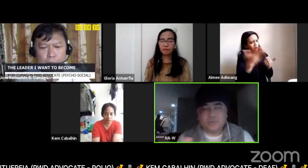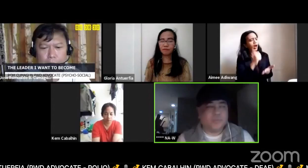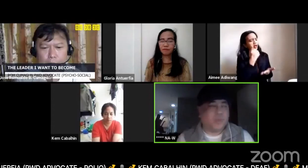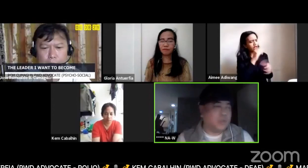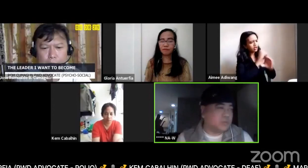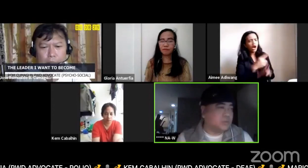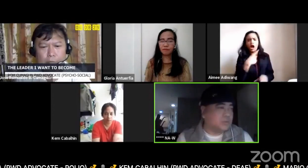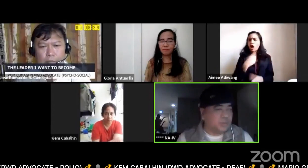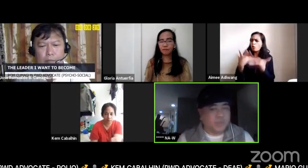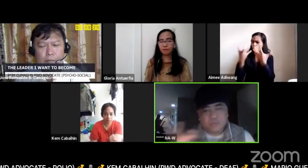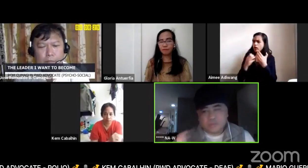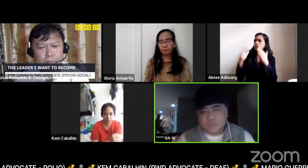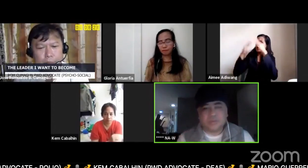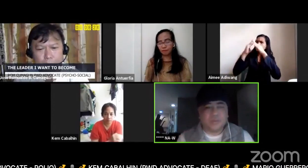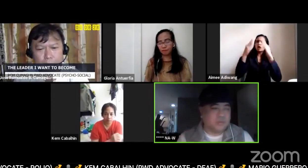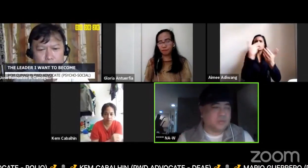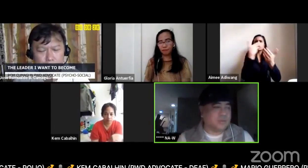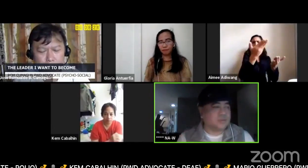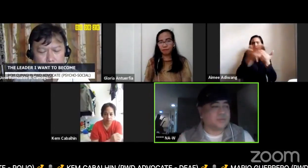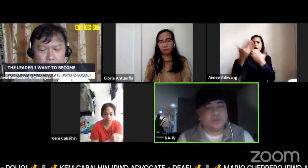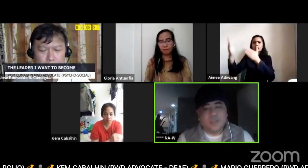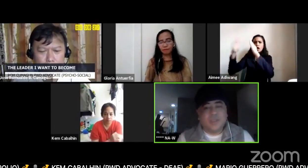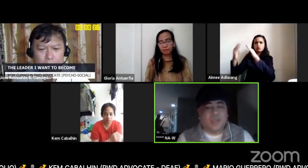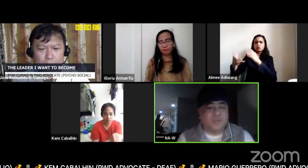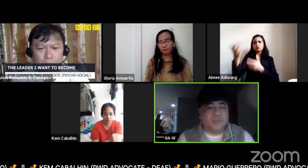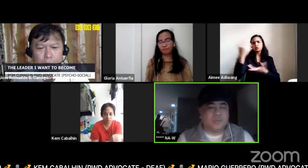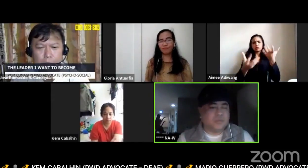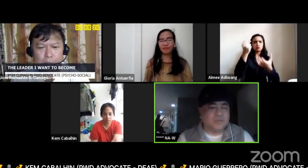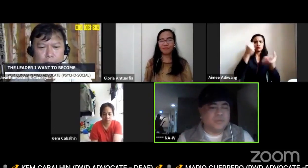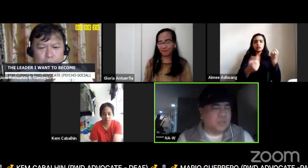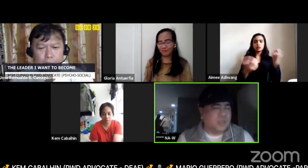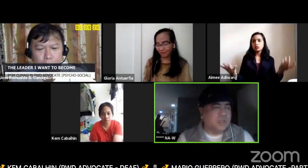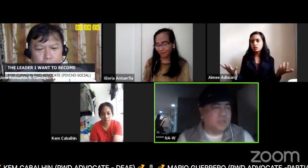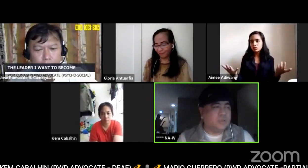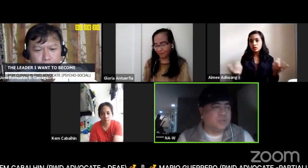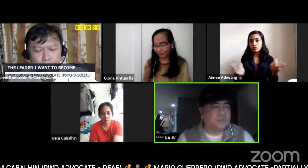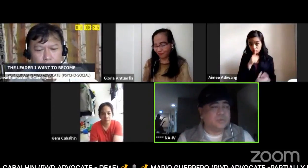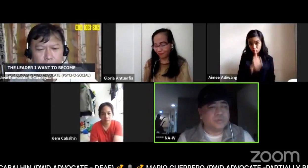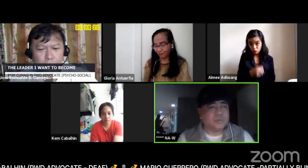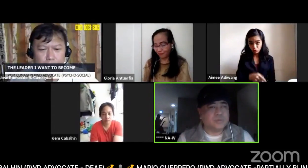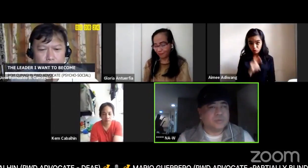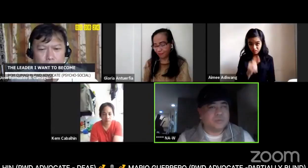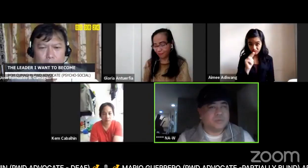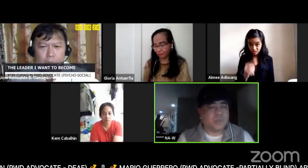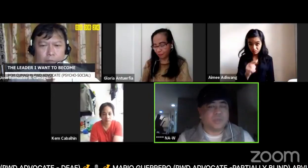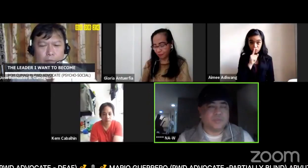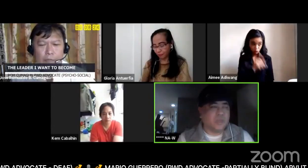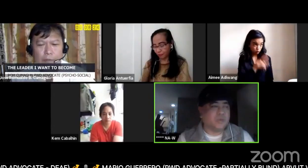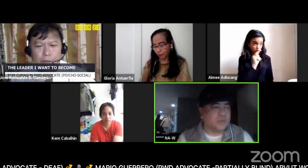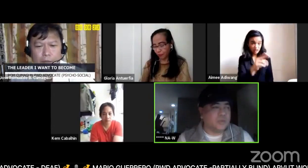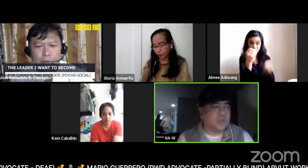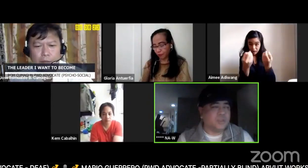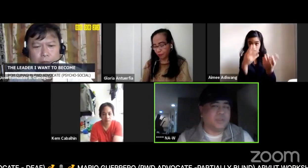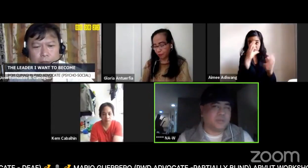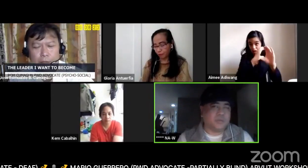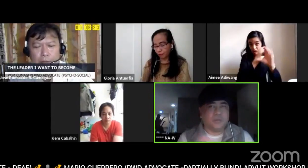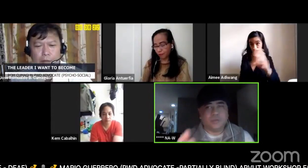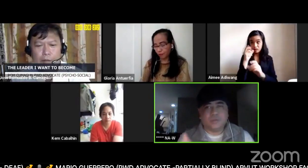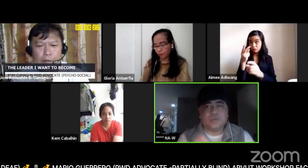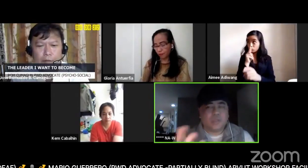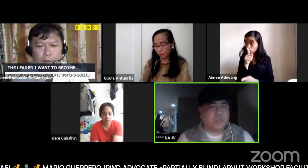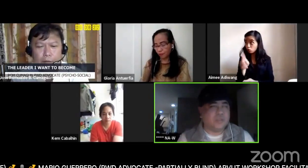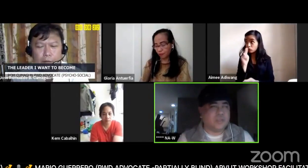bahay ako dyan, may bahay ako doon, may bahay ako din. So, I mean, do you really need those? Well, kung sila gusto nila,